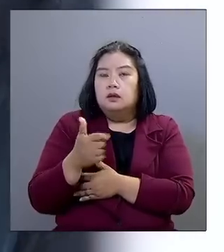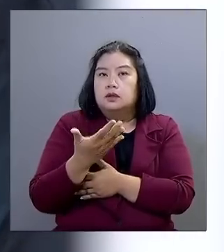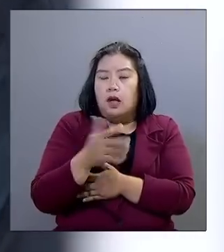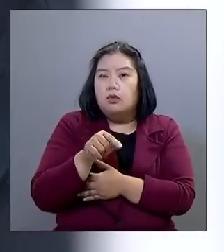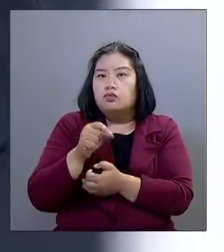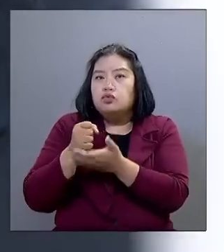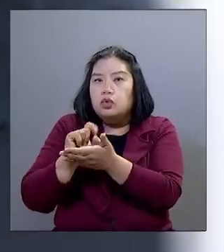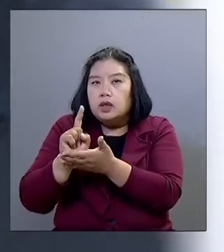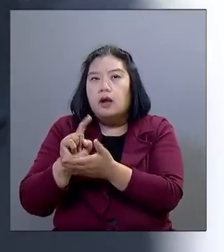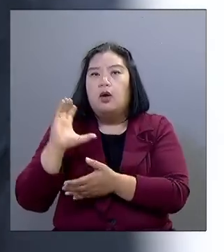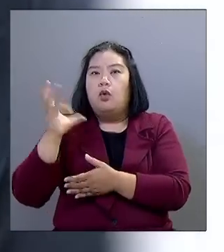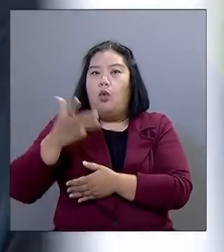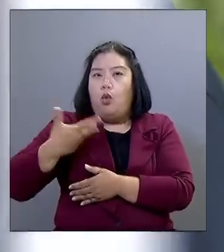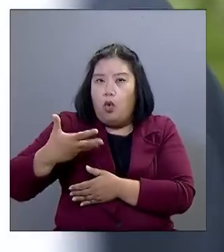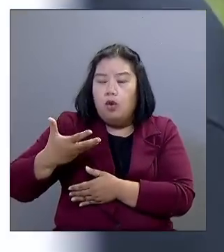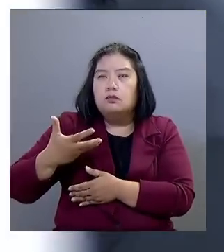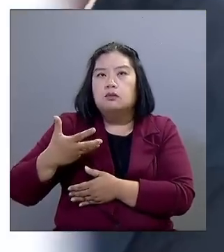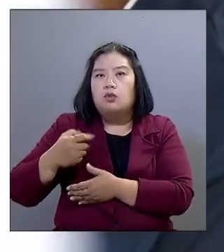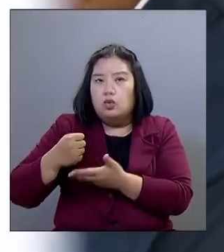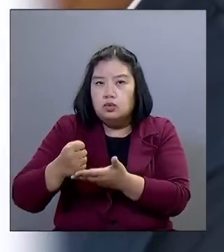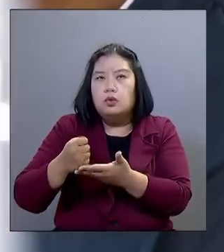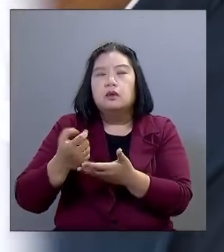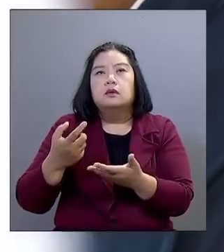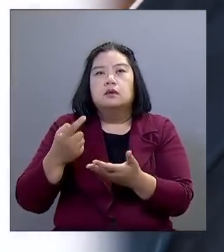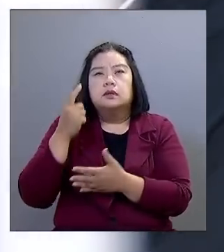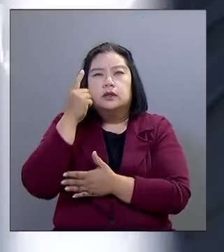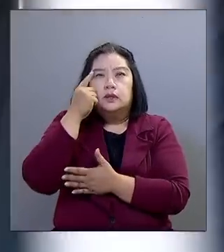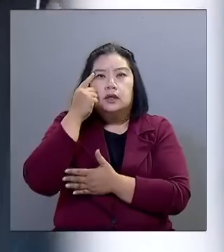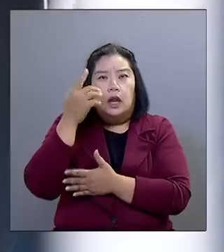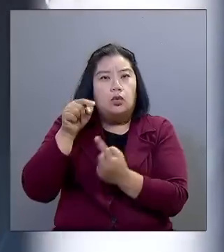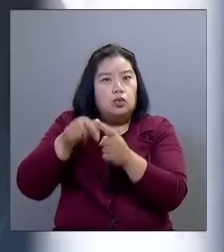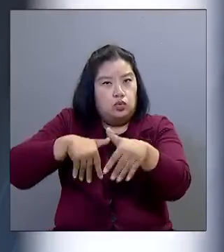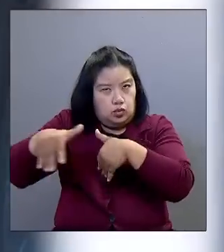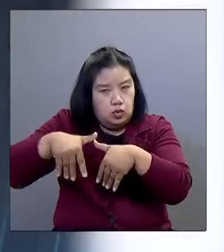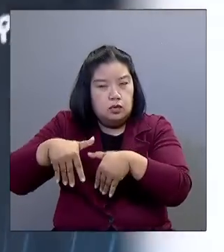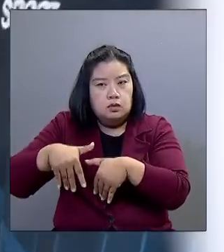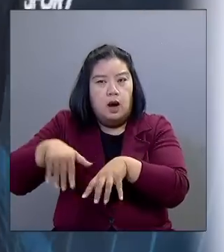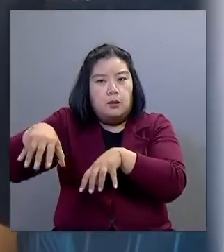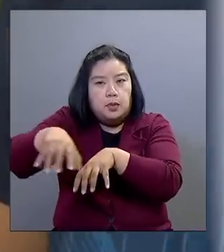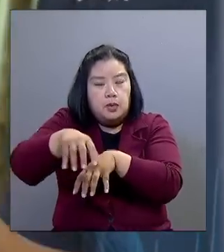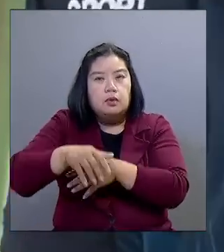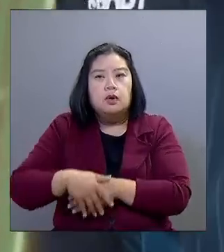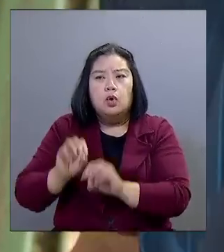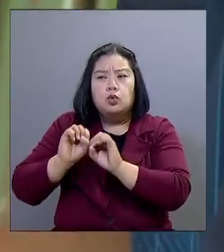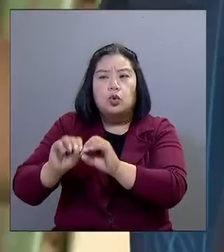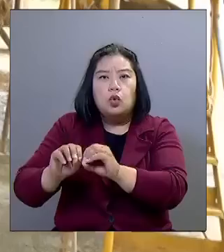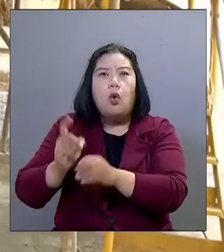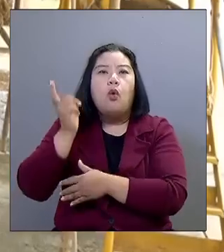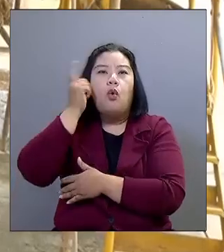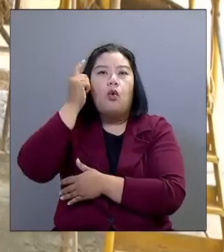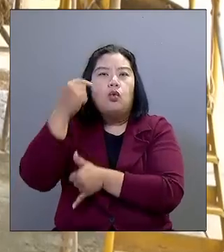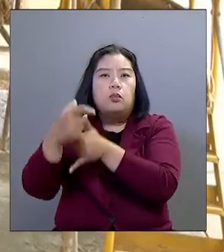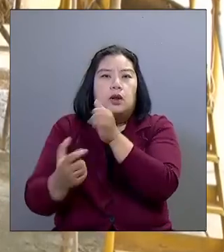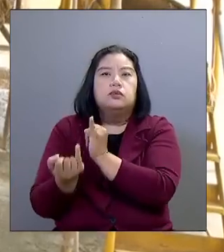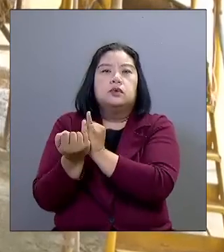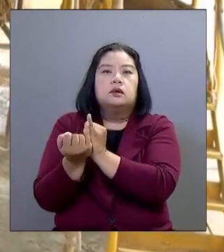ดภาวะโลกร้อนแล้วก็ทำให้คนในชุมชนเราตระหนักถึงพิษภัยและมล